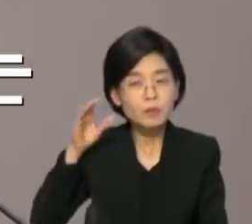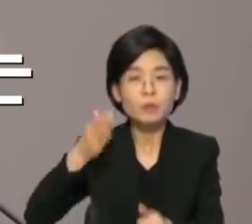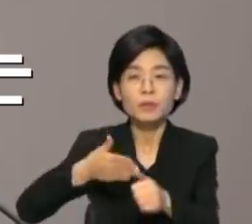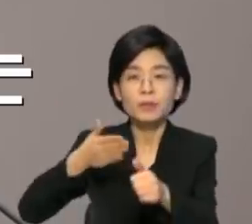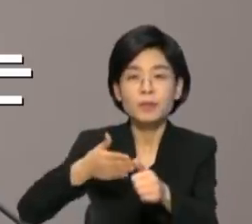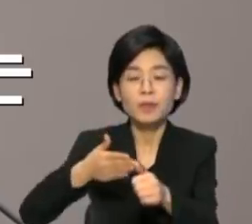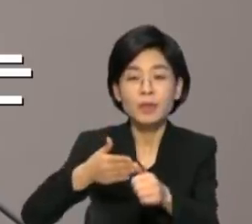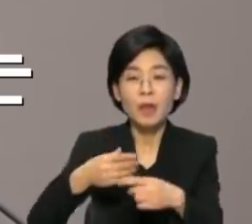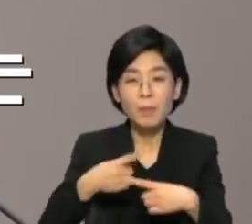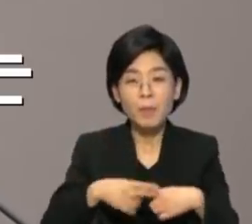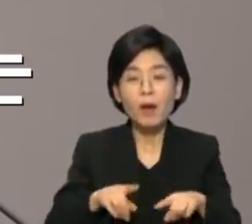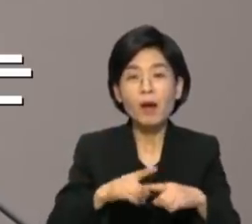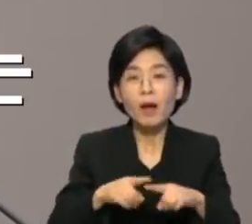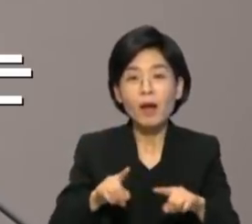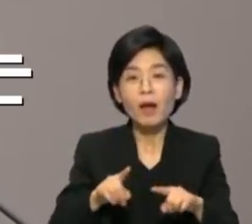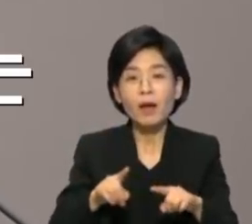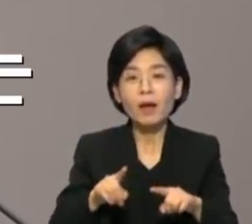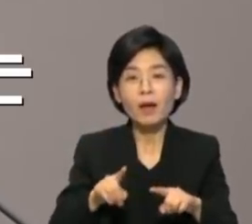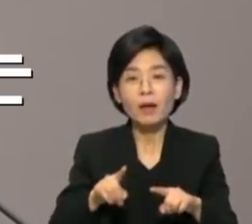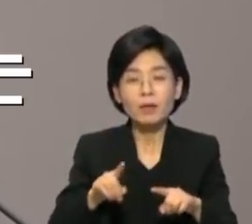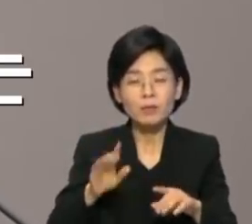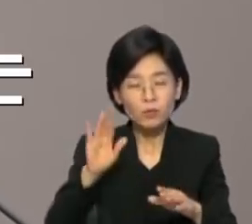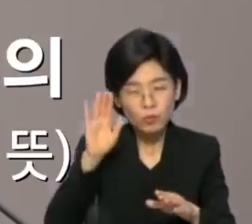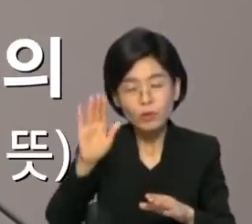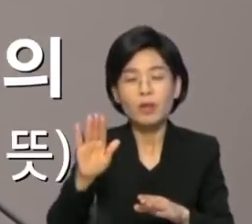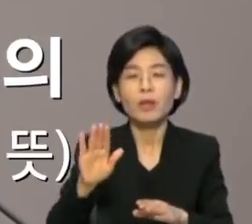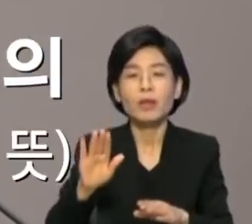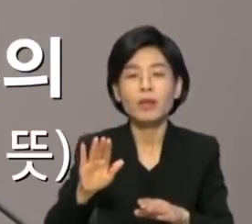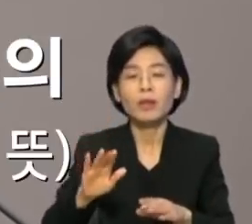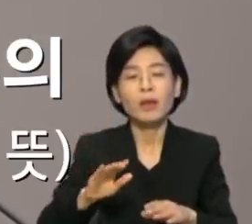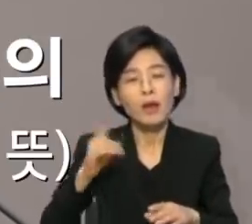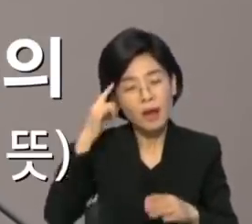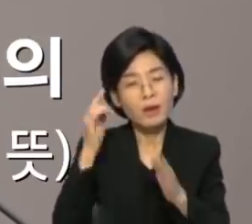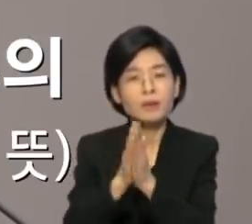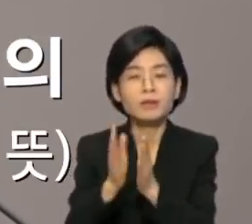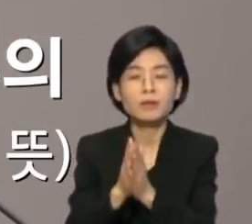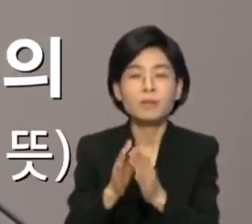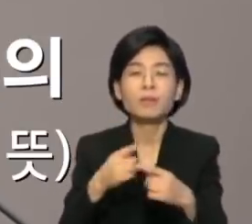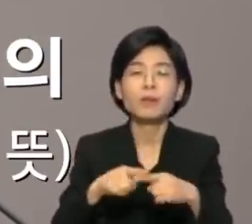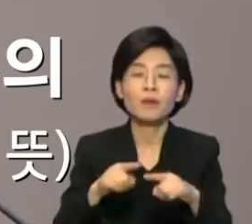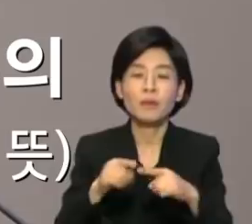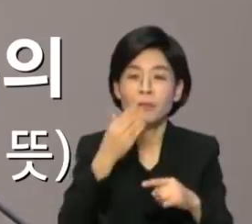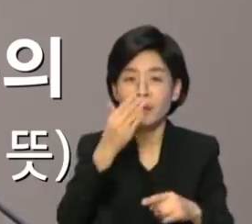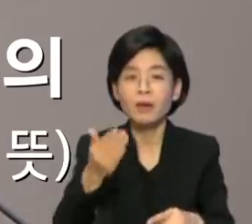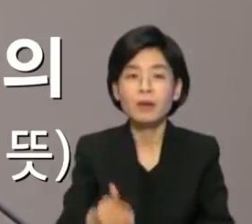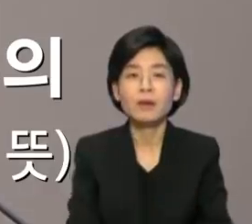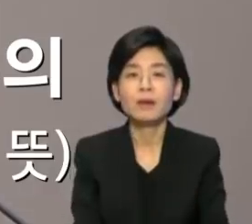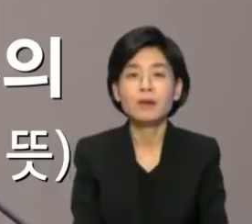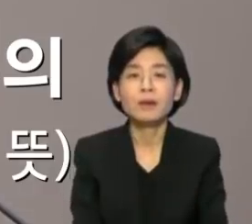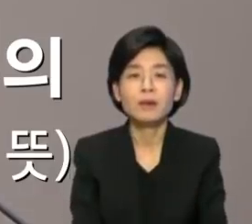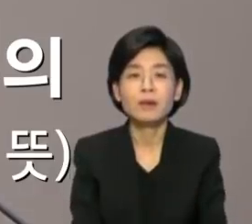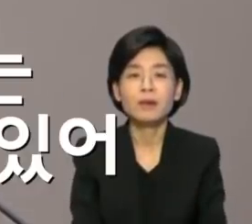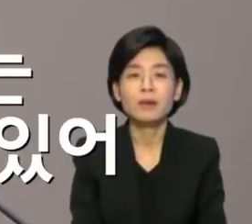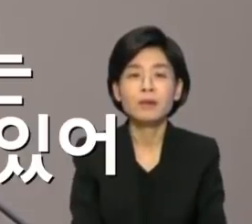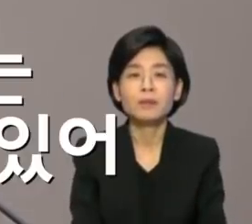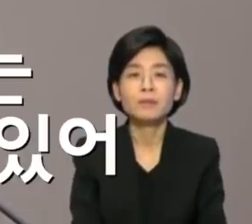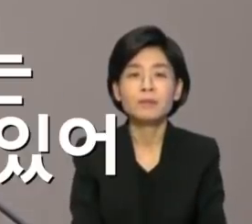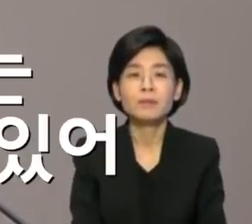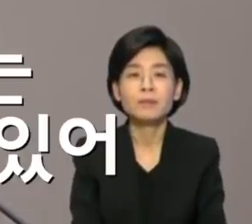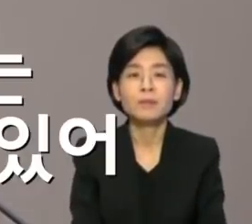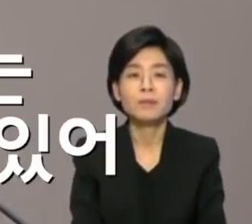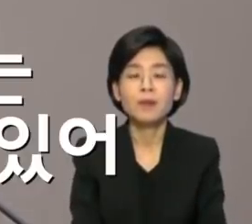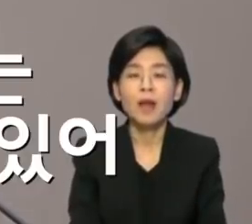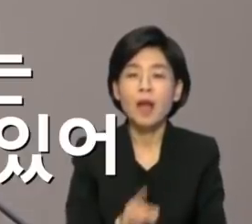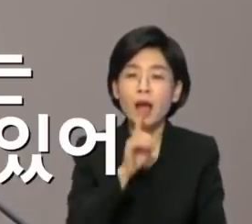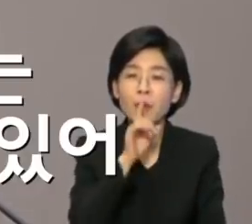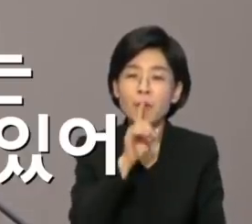대한 정치적 평가 여러분 마음대로 하세요. 예, 내가 볼 때는 상당한 걸음의 발언을 하셨어요. 그러나